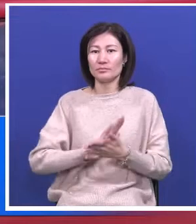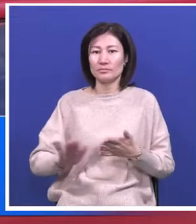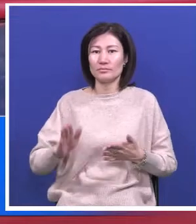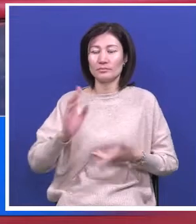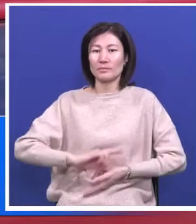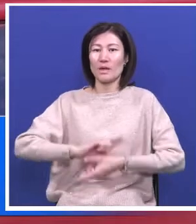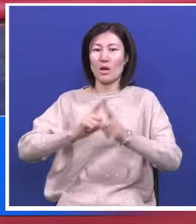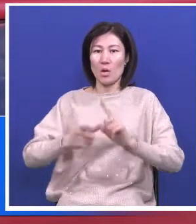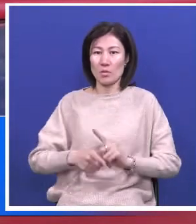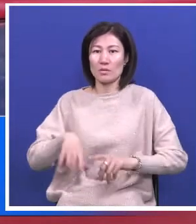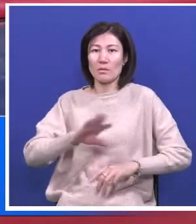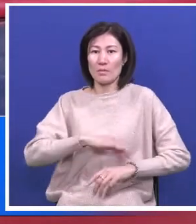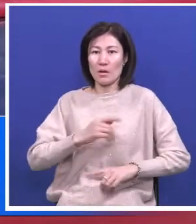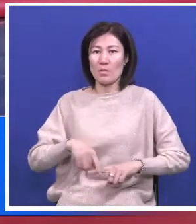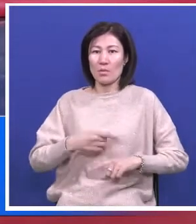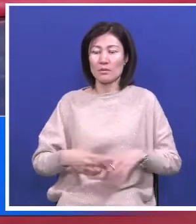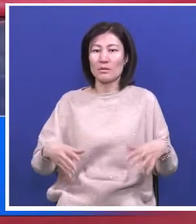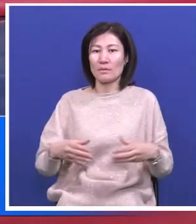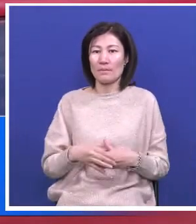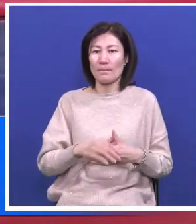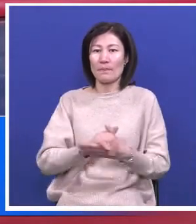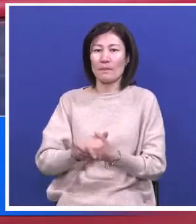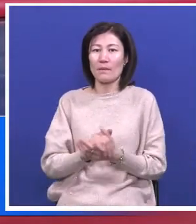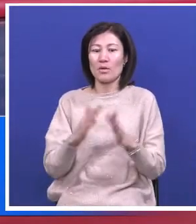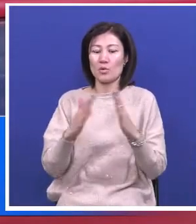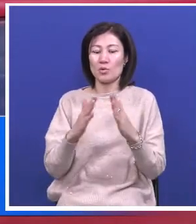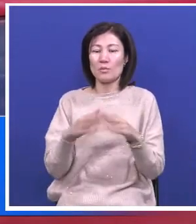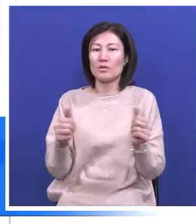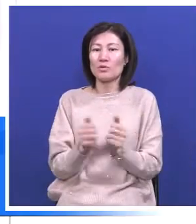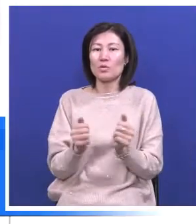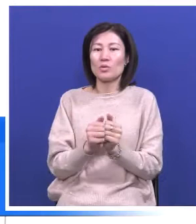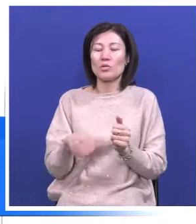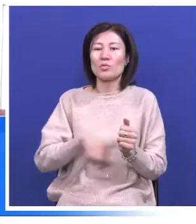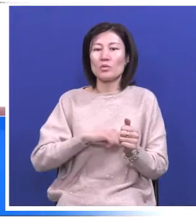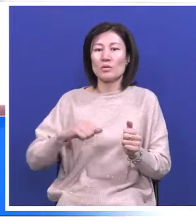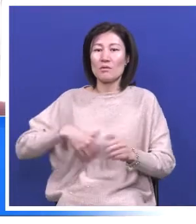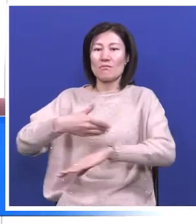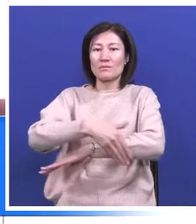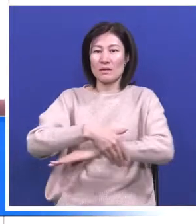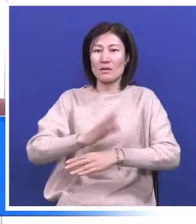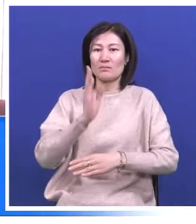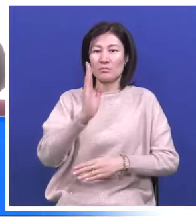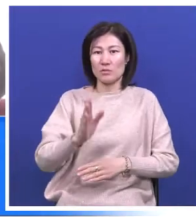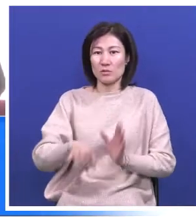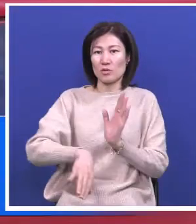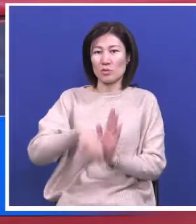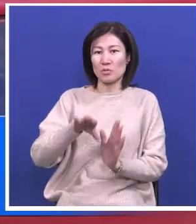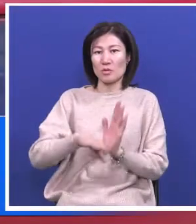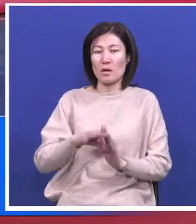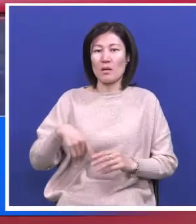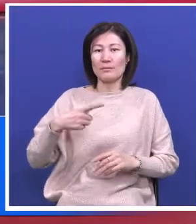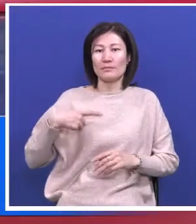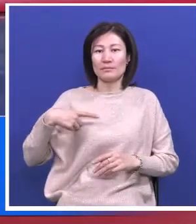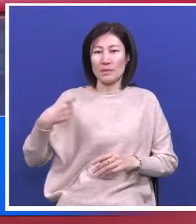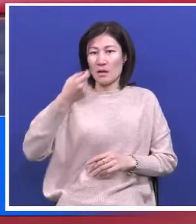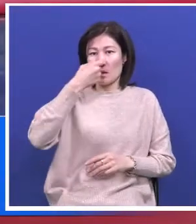жаққа ауыстым. Бір жағынан бұл жақ үйіме де жақын, өзіме де удобно. Алда жақсы жетістіктерге жетеміз деп ойлаймын. Аға енді